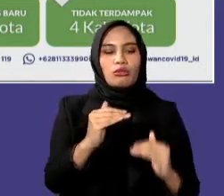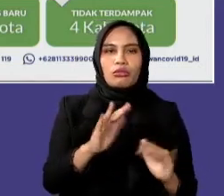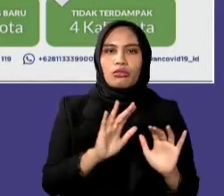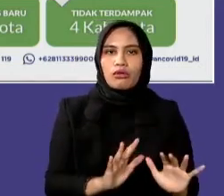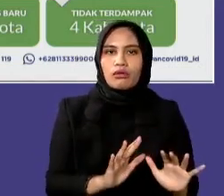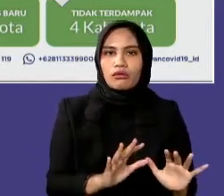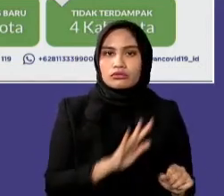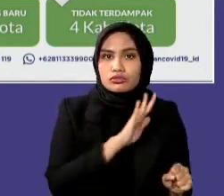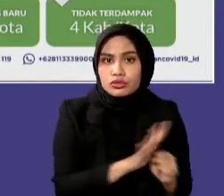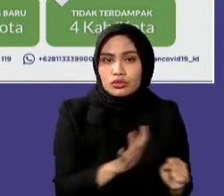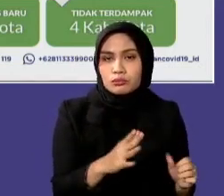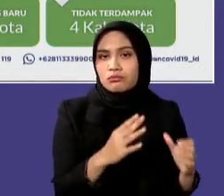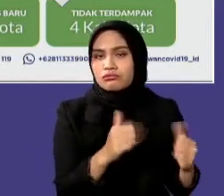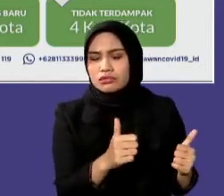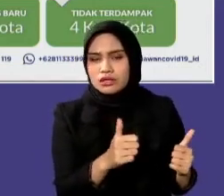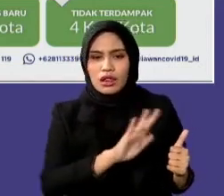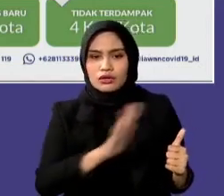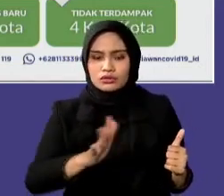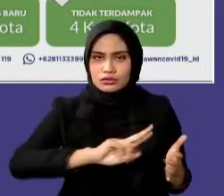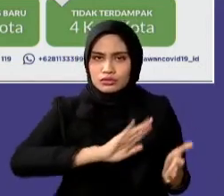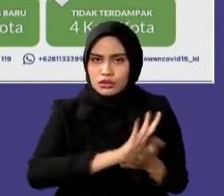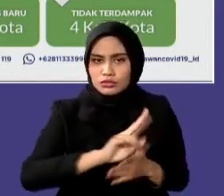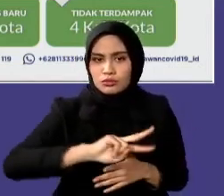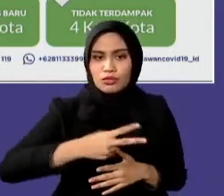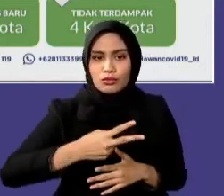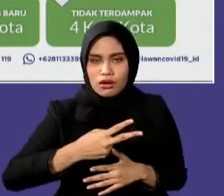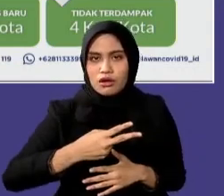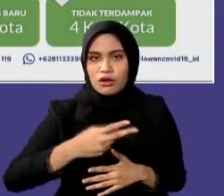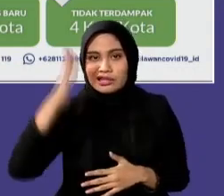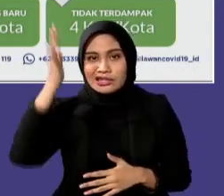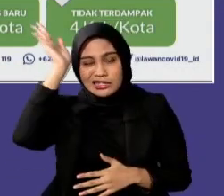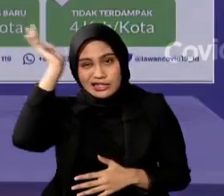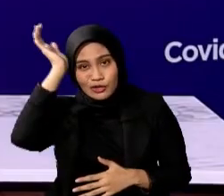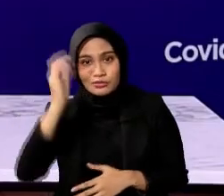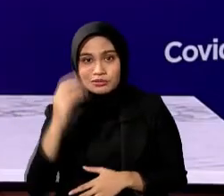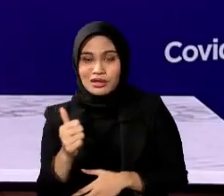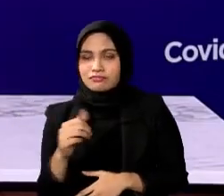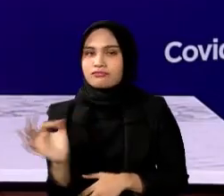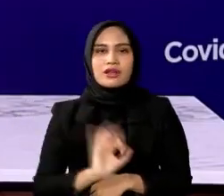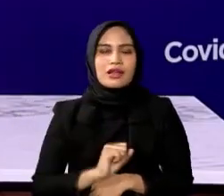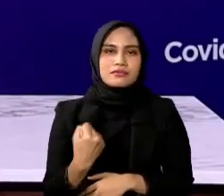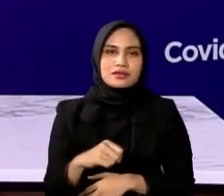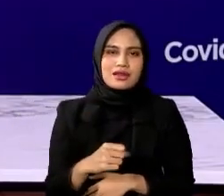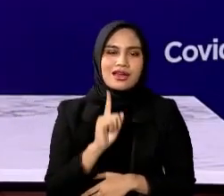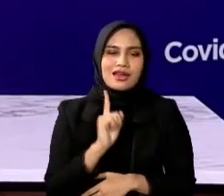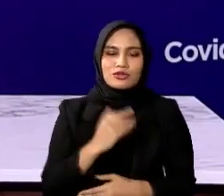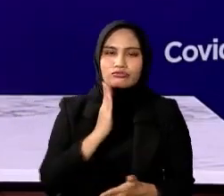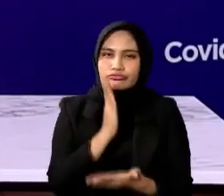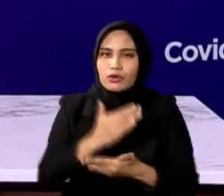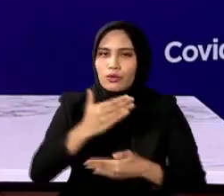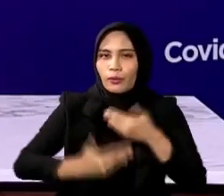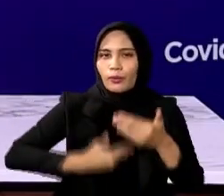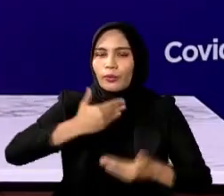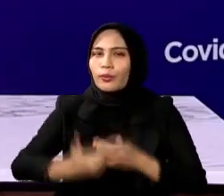Mat sebuah kabupaten kota bergeser zonasinya ke arah yang kurang berisiko diperlukan konsistensi dalam